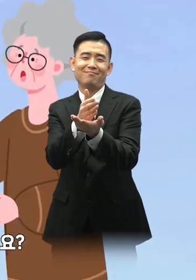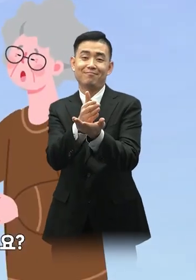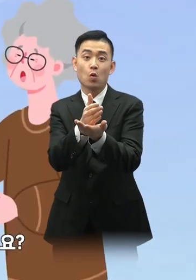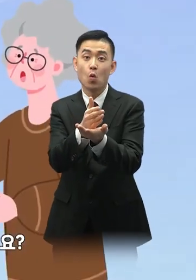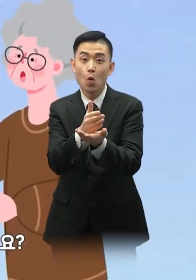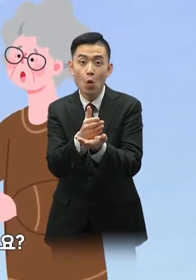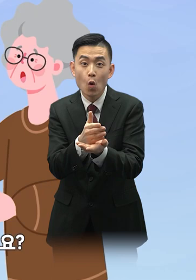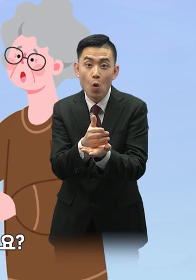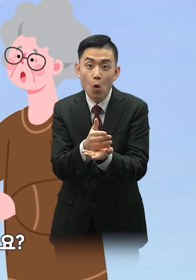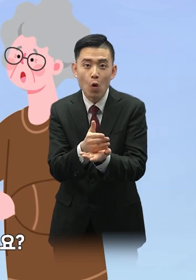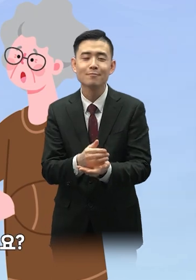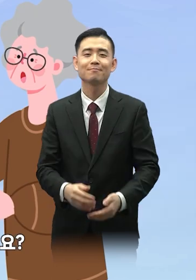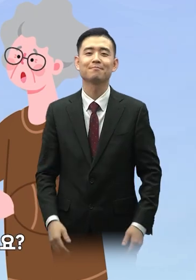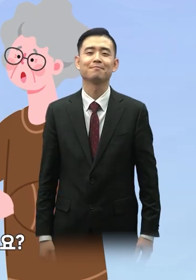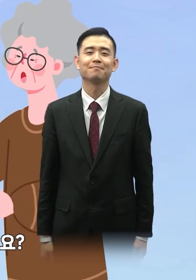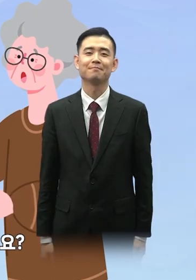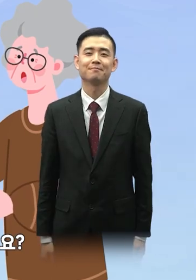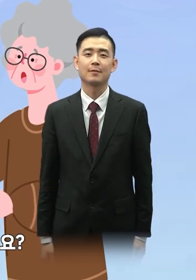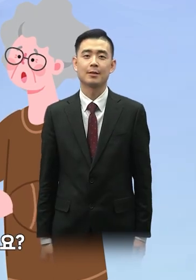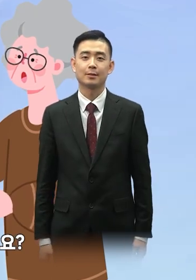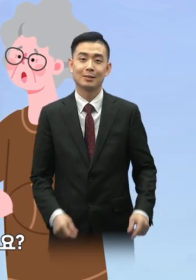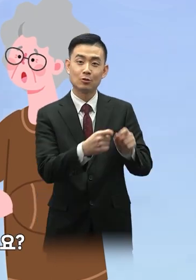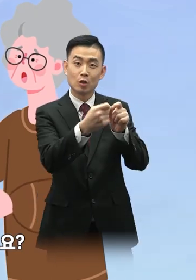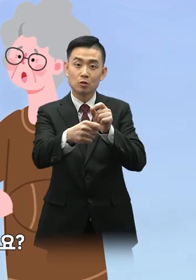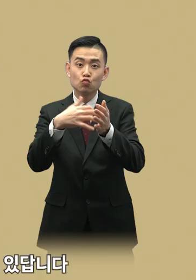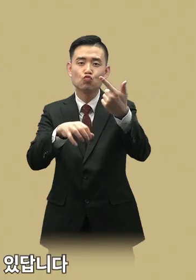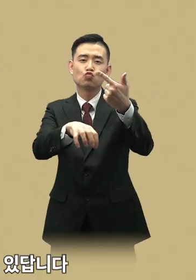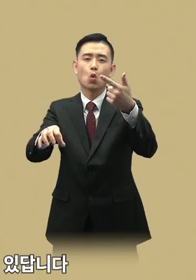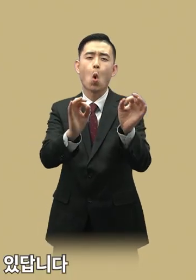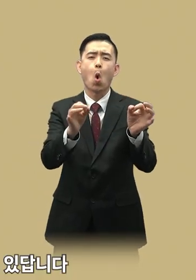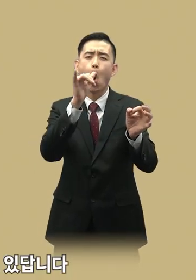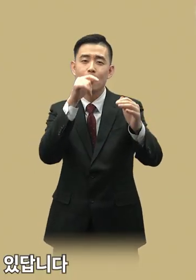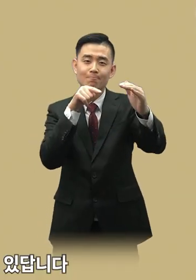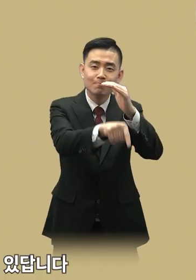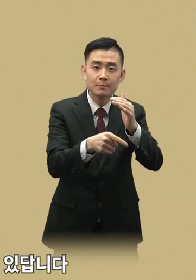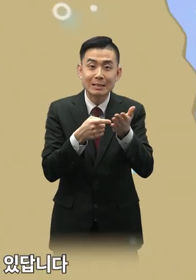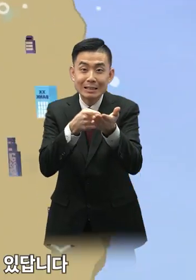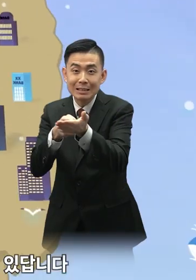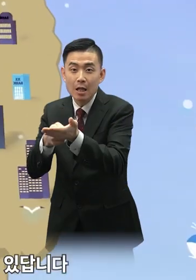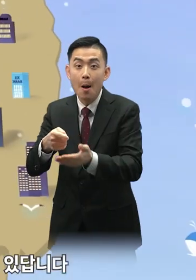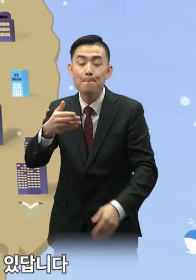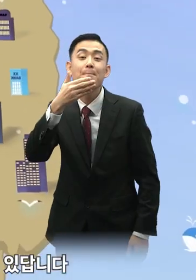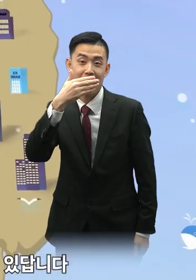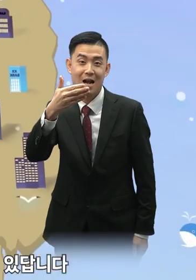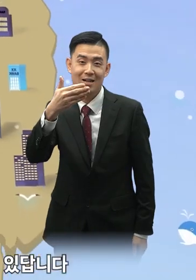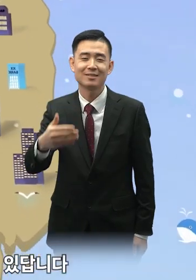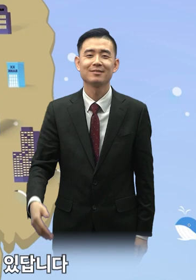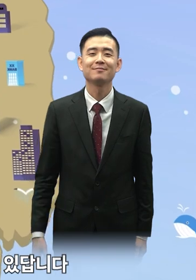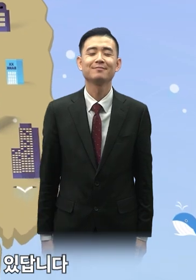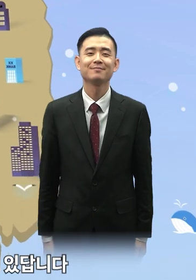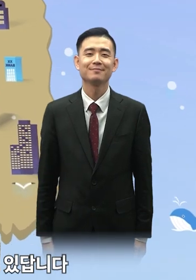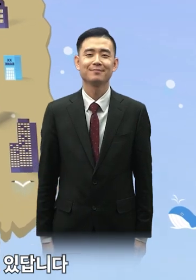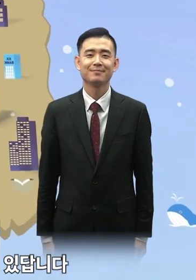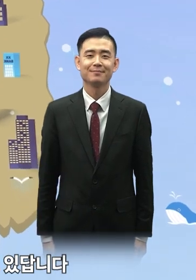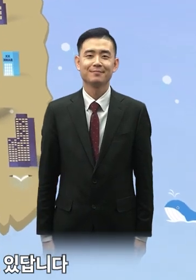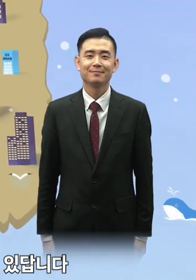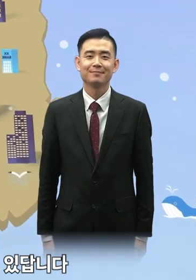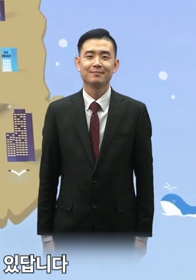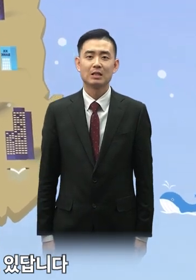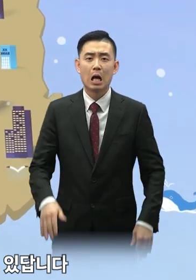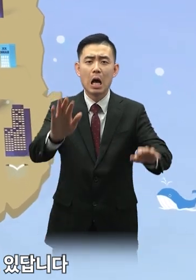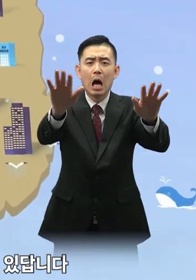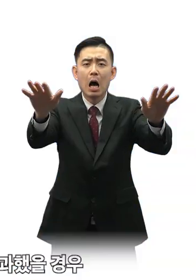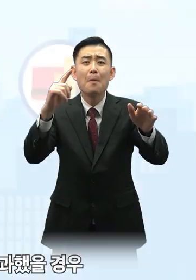분은 어떻게 하냐고요? 걱정하지 마세요. 6개 시중은행의 지점을 방문해서 신청하실 수도 있답니다.